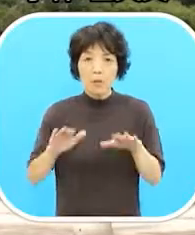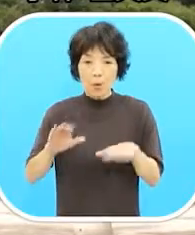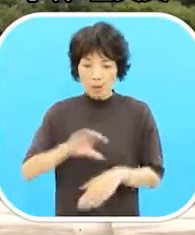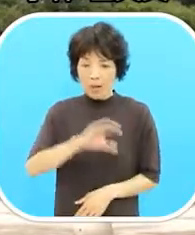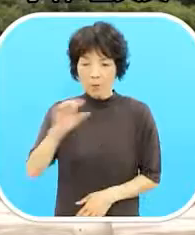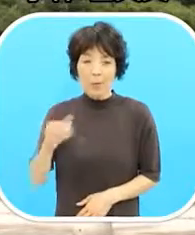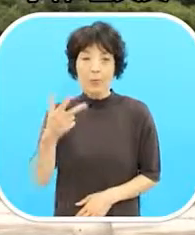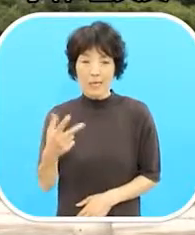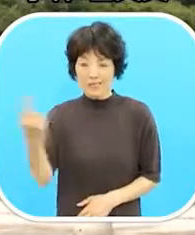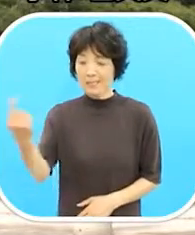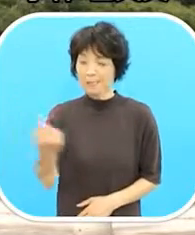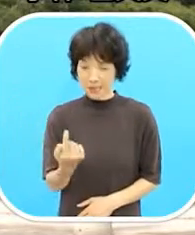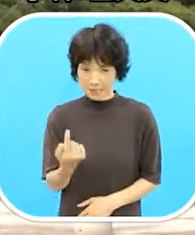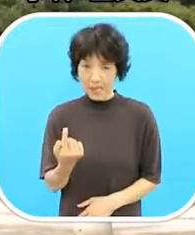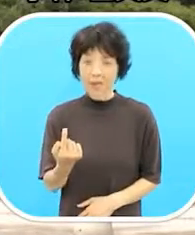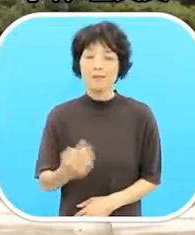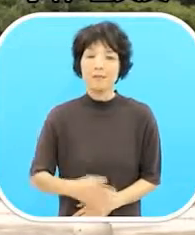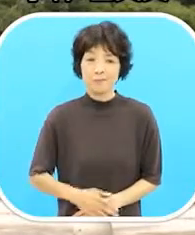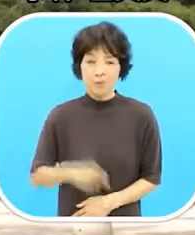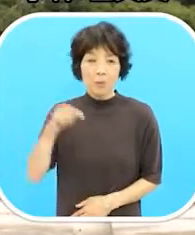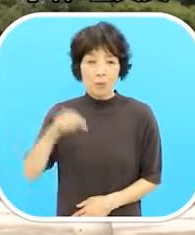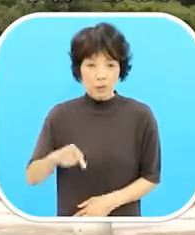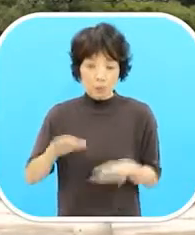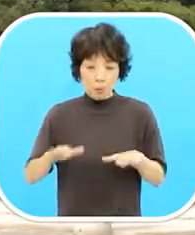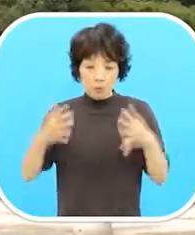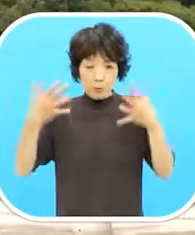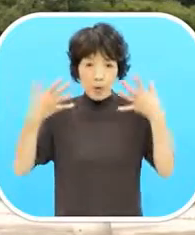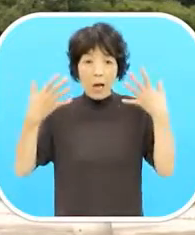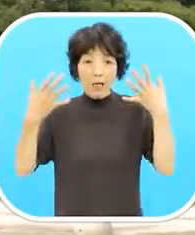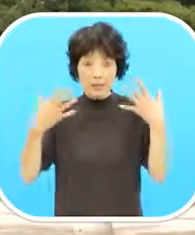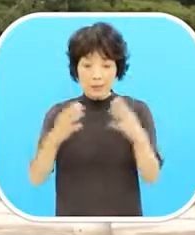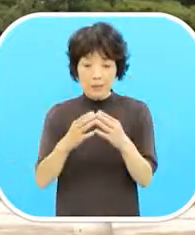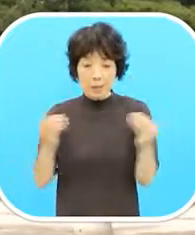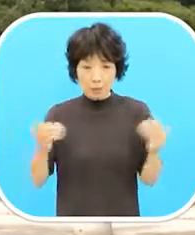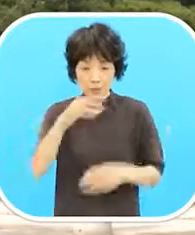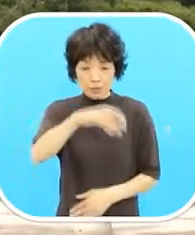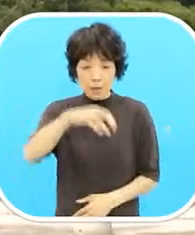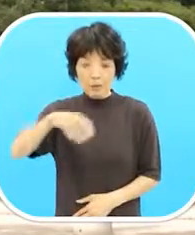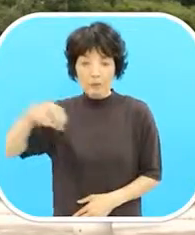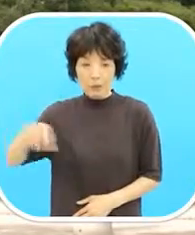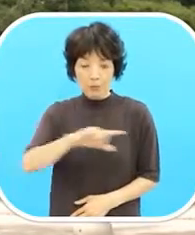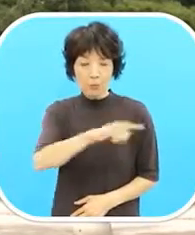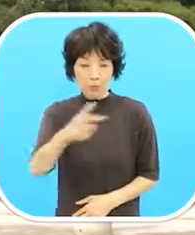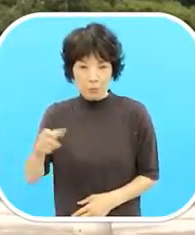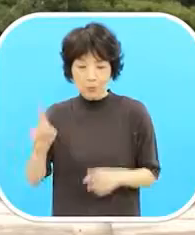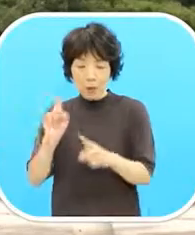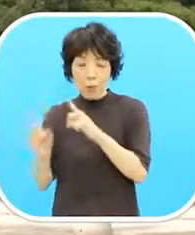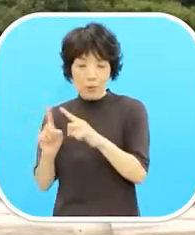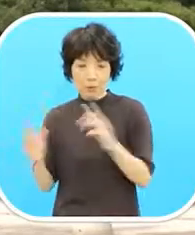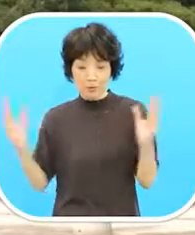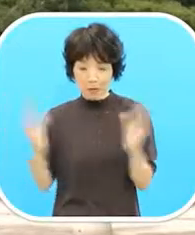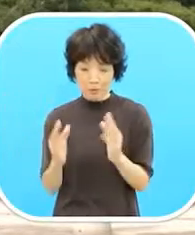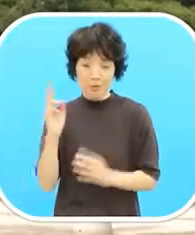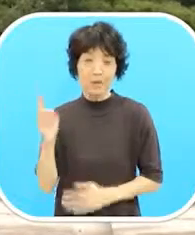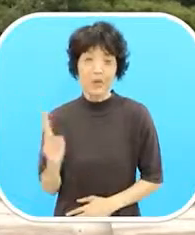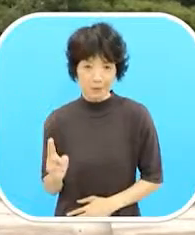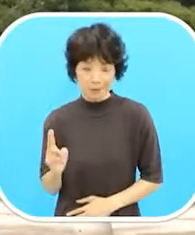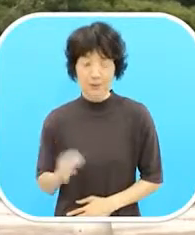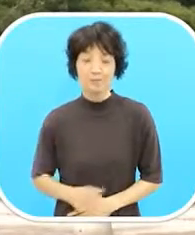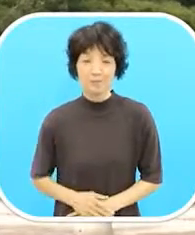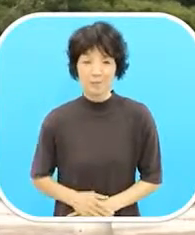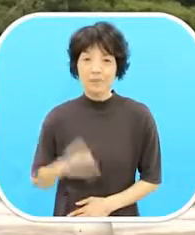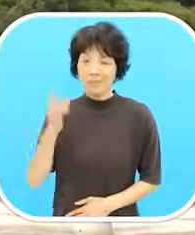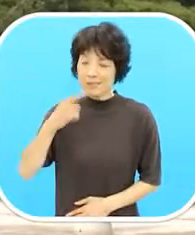今日は横手市にやってきました。こちらに今年の秋全国各地のさまざまなお祭りが集まるそうです